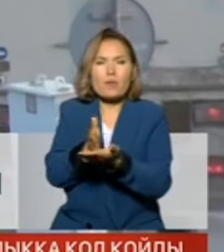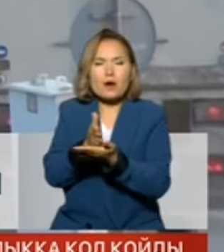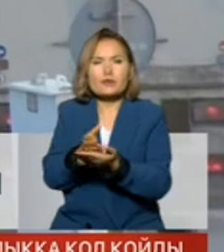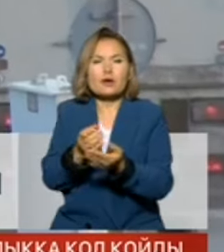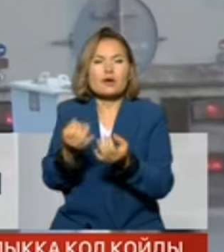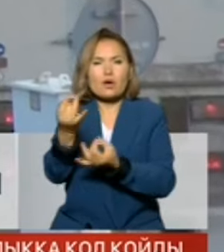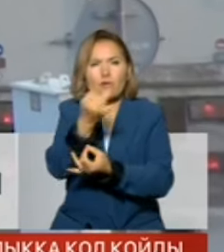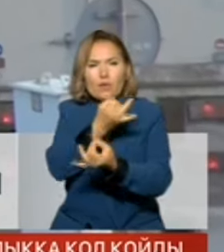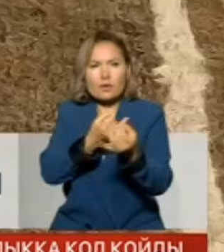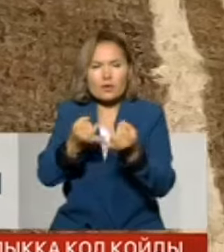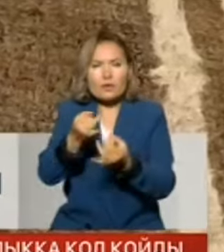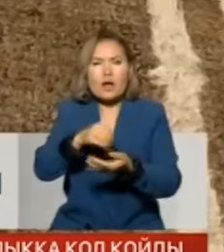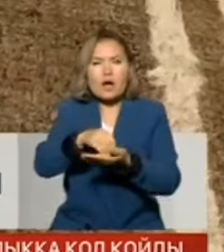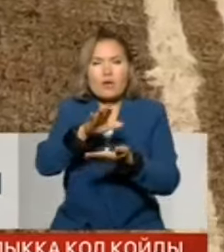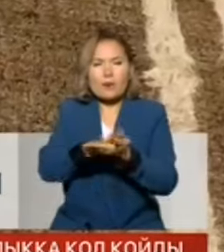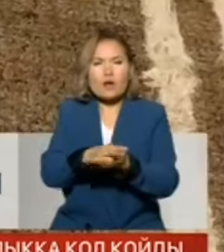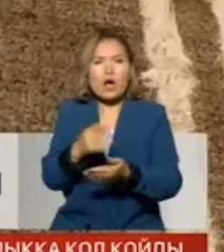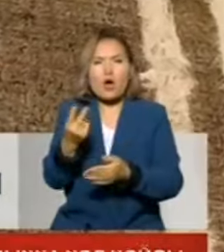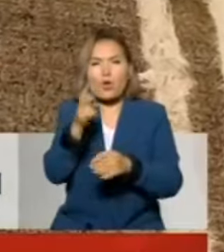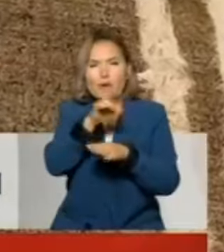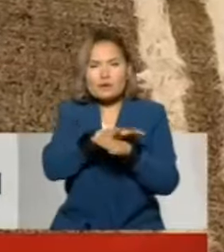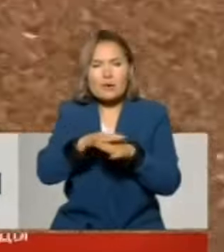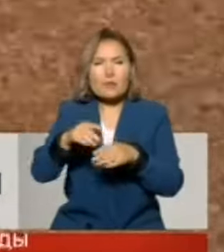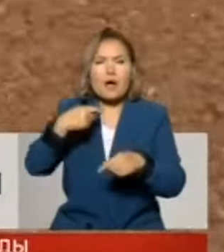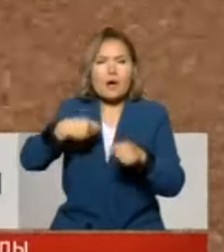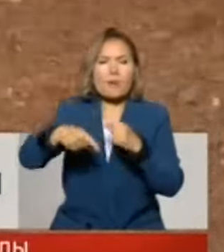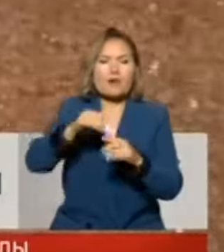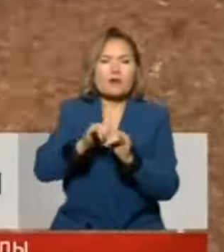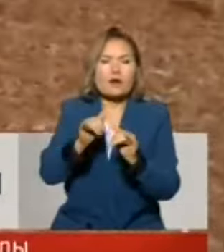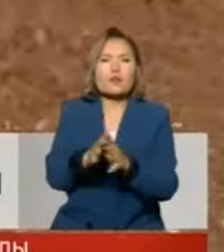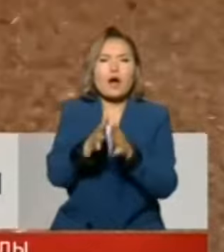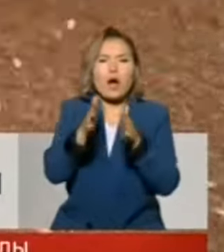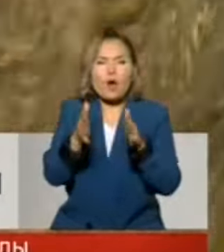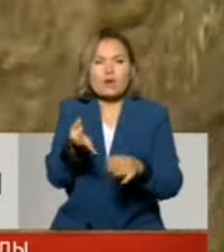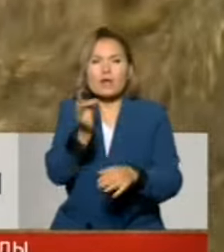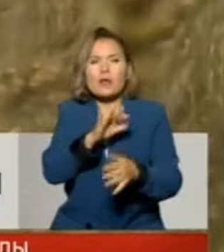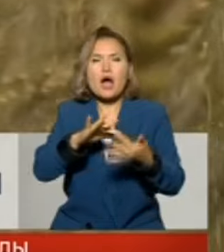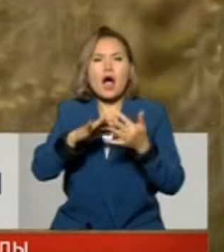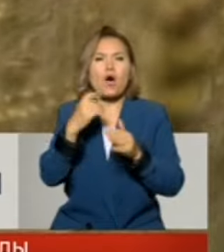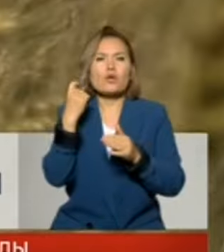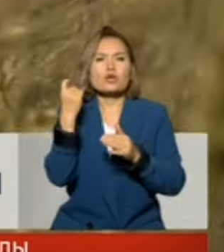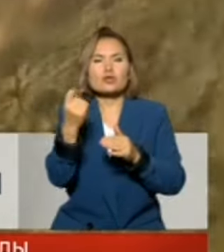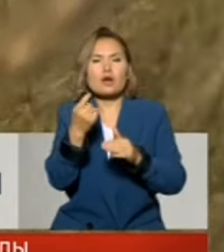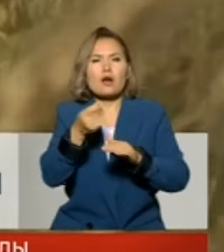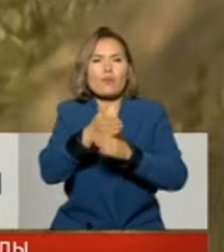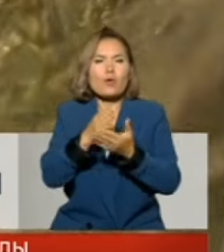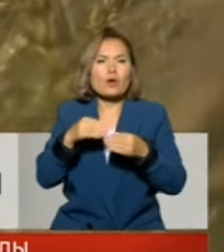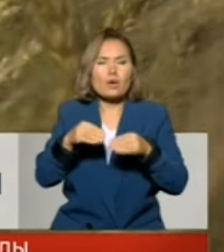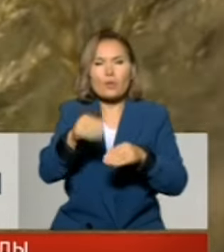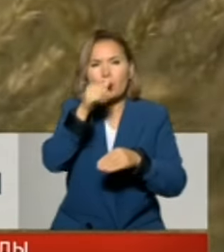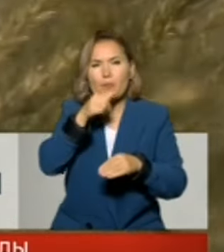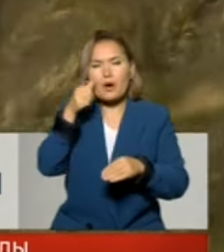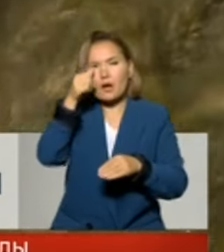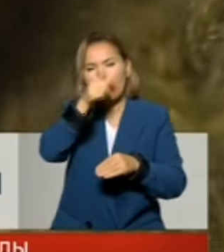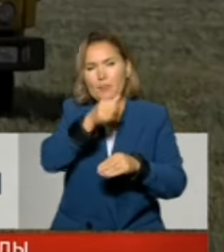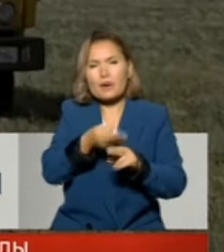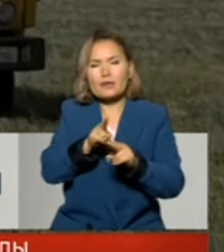мен міндеттері айқындалды. Қос елдің алыс-берісіндегі ауқымды үлес ауыл шаруашылығына тиесілі. Былтыр